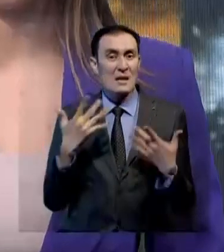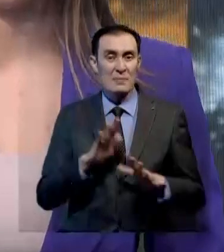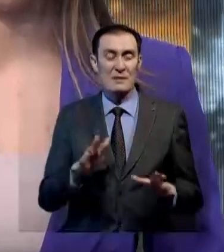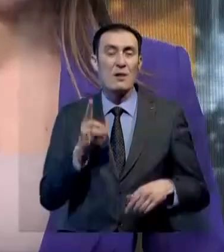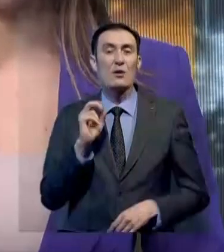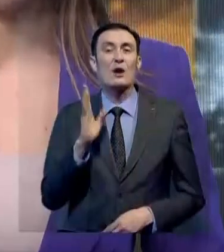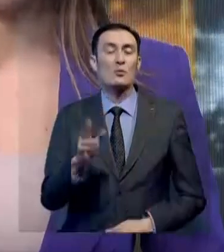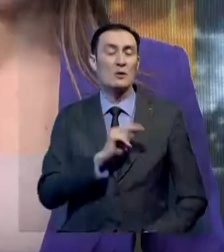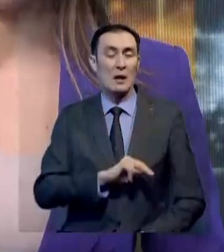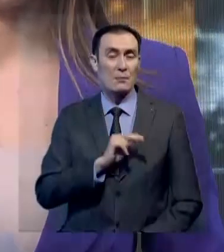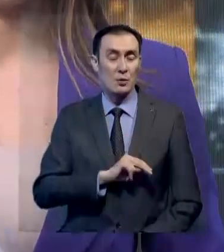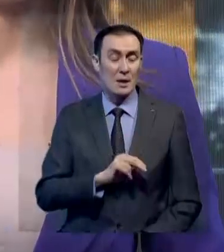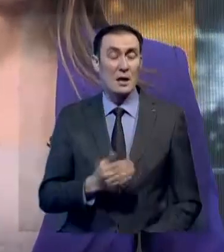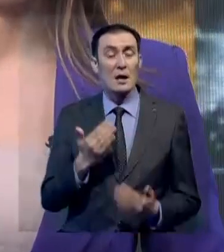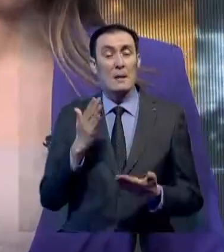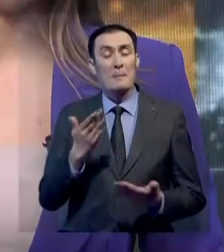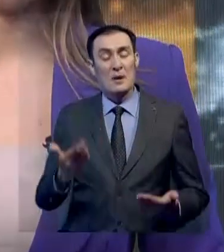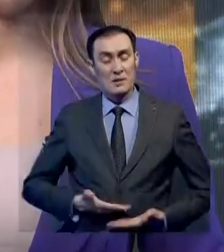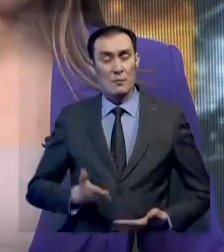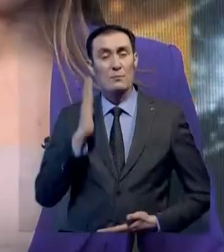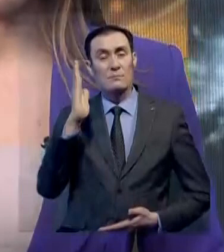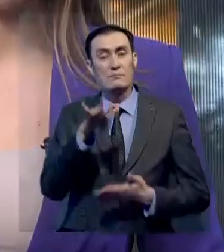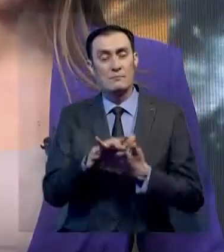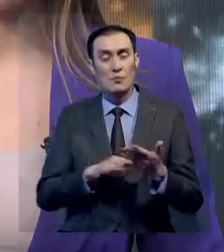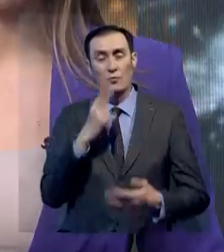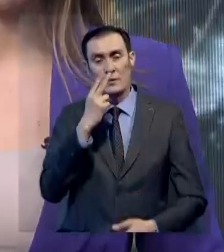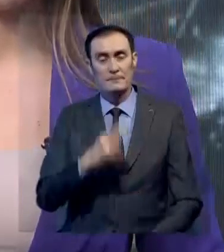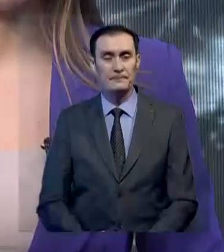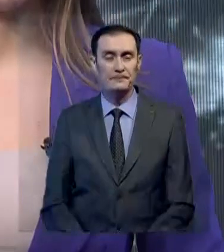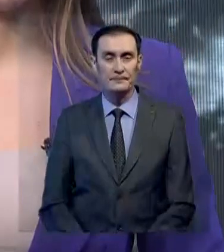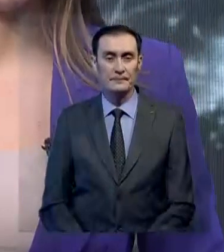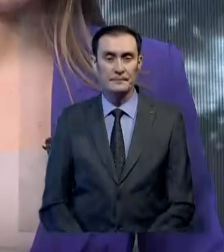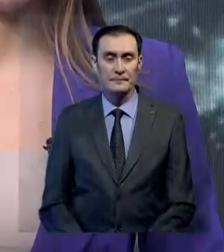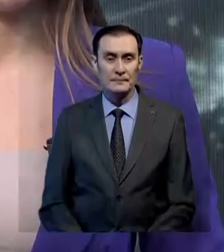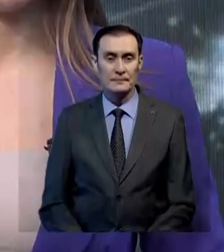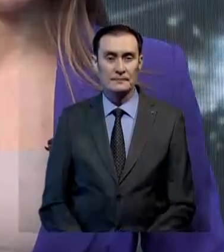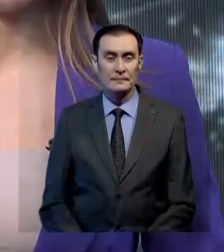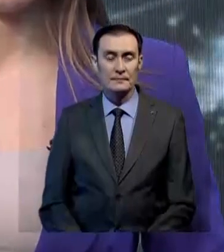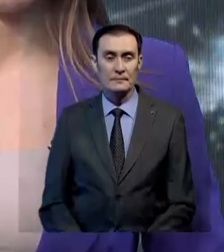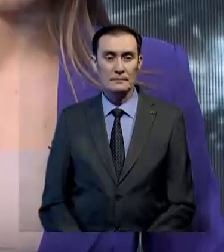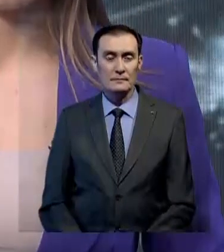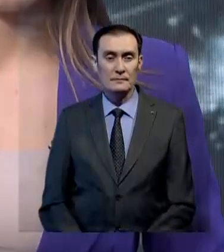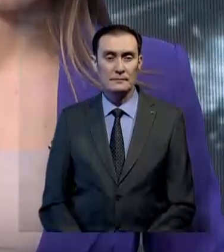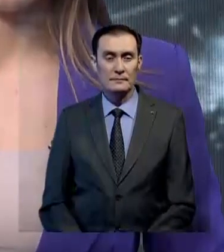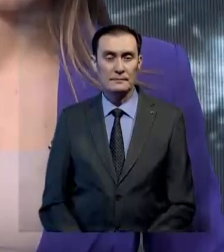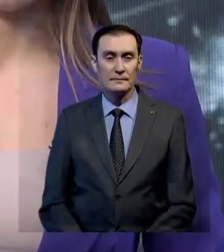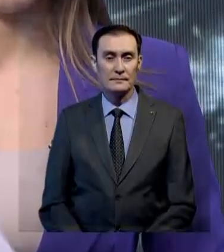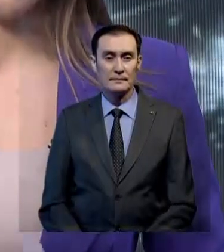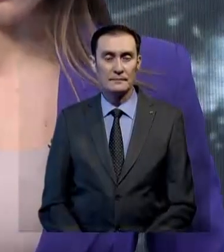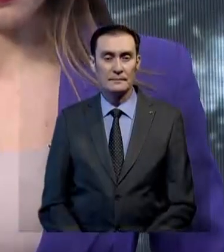как это будет работать. Ну, поживем, увидим. Спасибо, Вероника. Я напомню, о событиях в мире рассказала наш международный обозреватель Вероника Боярова.